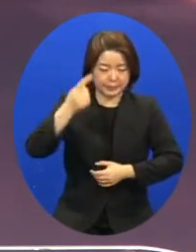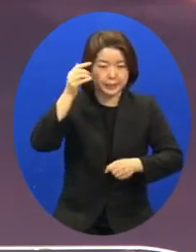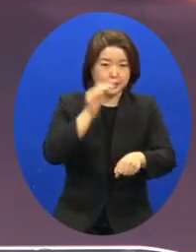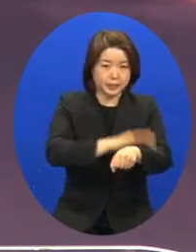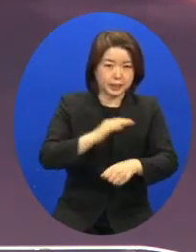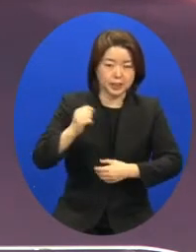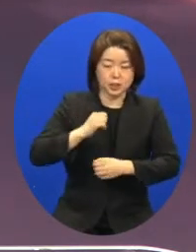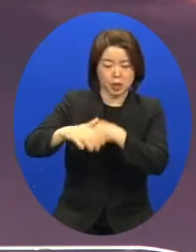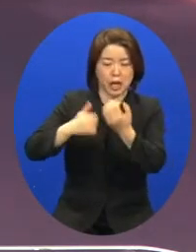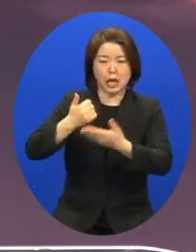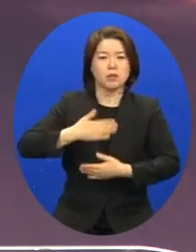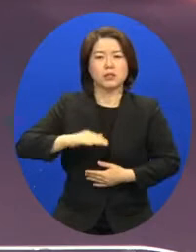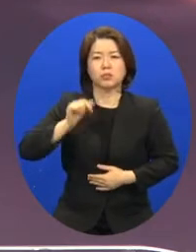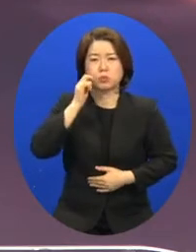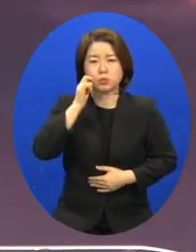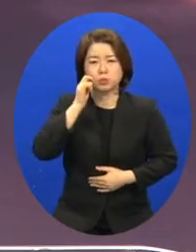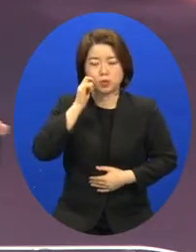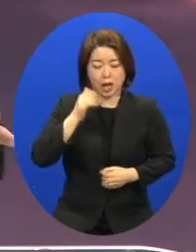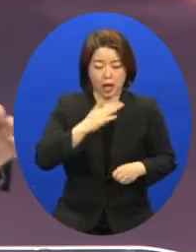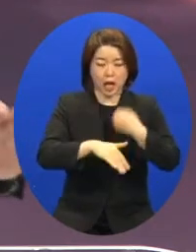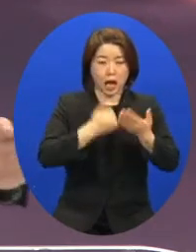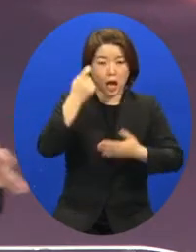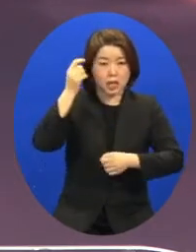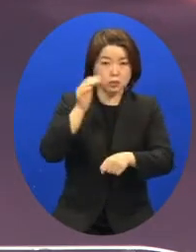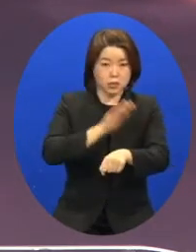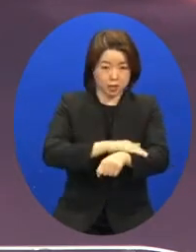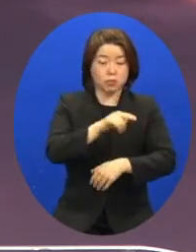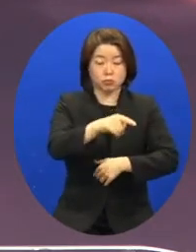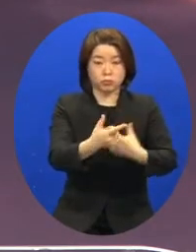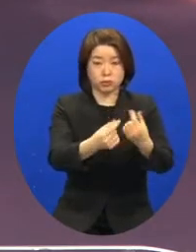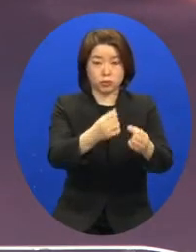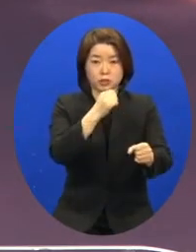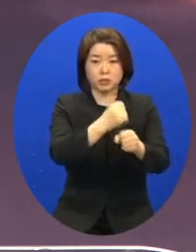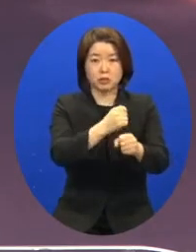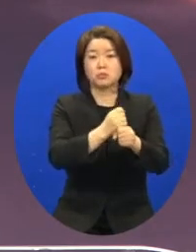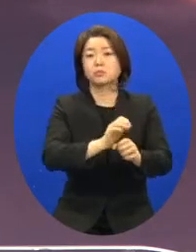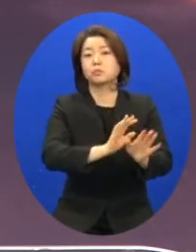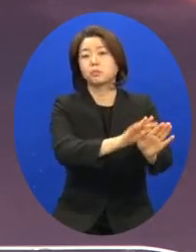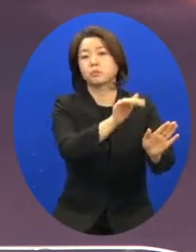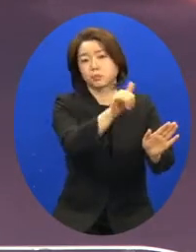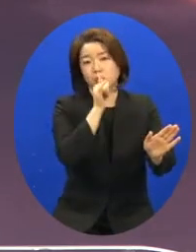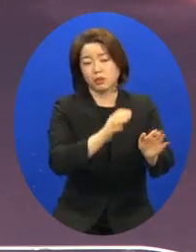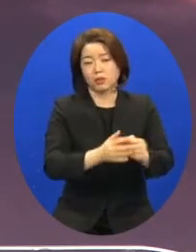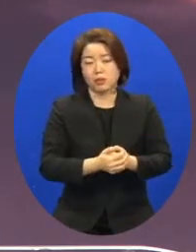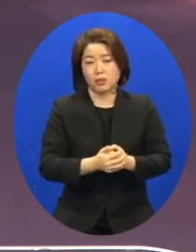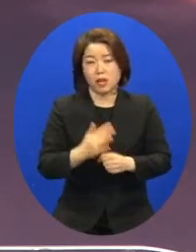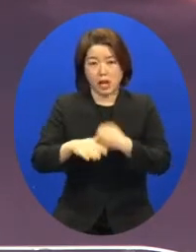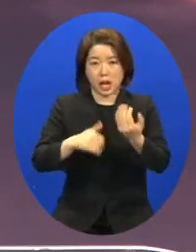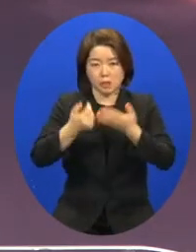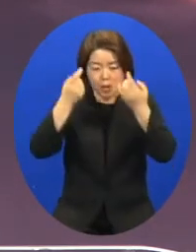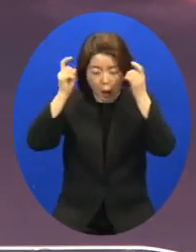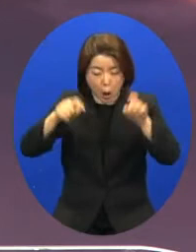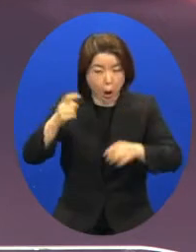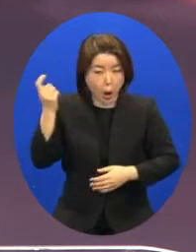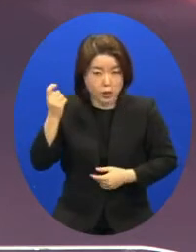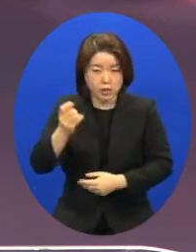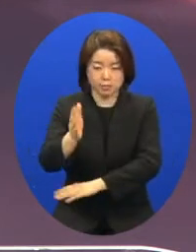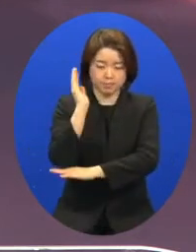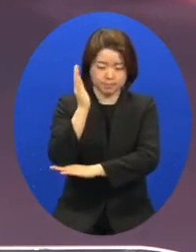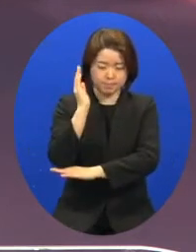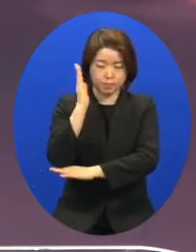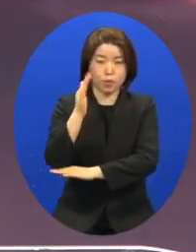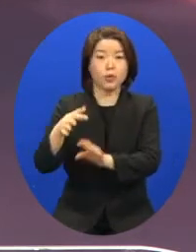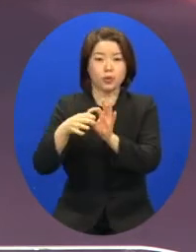알지 못했습니다. 하나님의 지혜가 그렇게 되도록 한 것입니다. 하나님께서는 어리석게 들리는 설교를